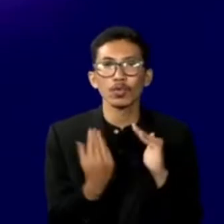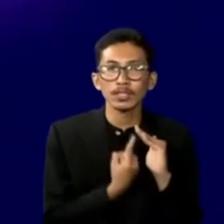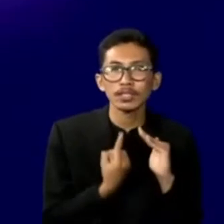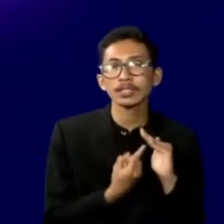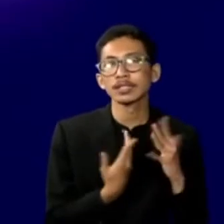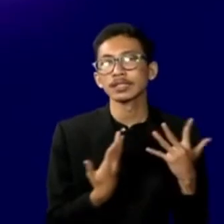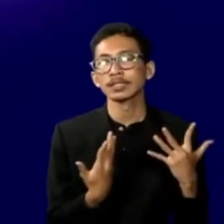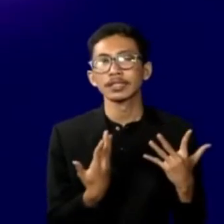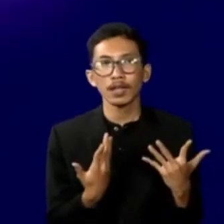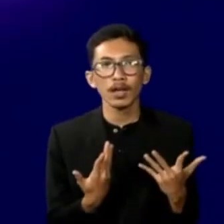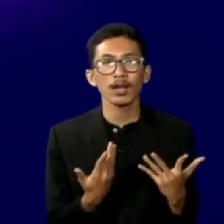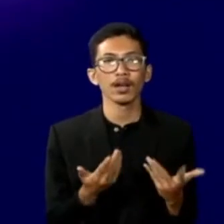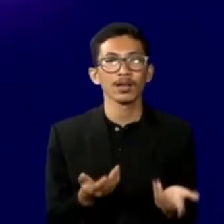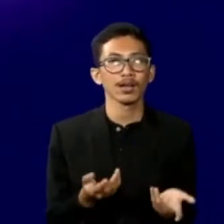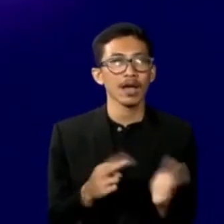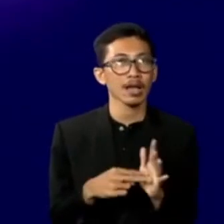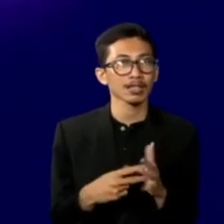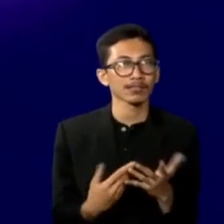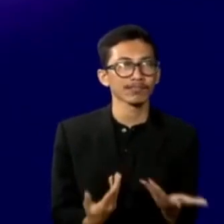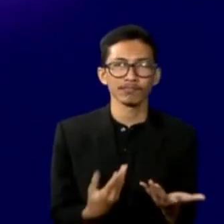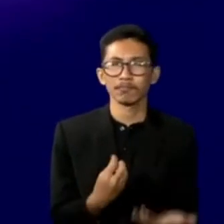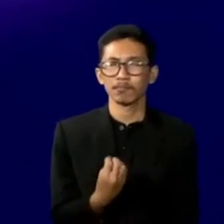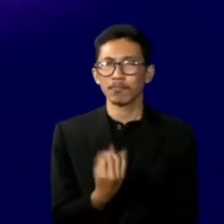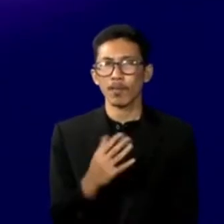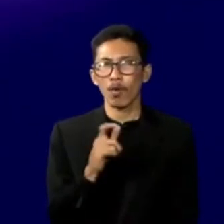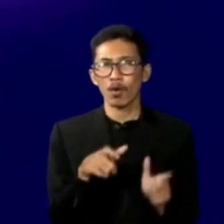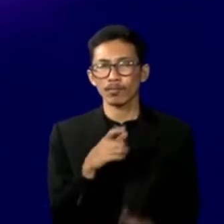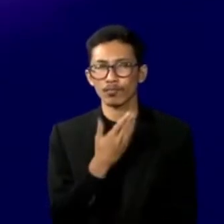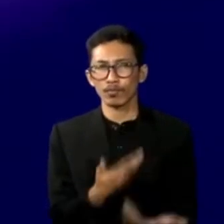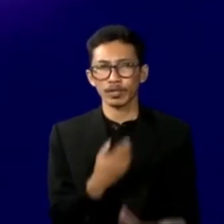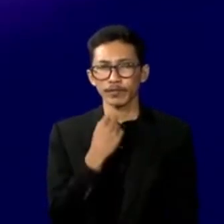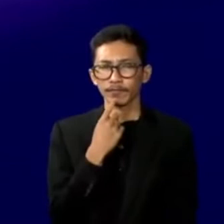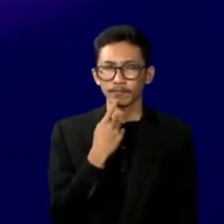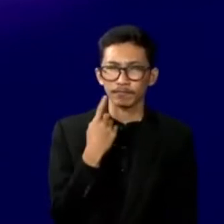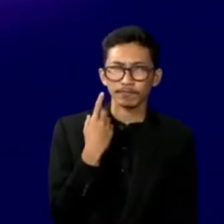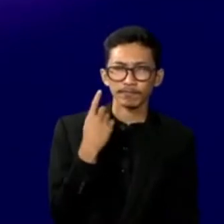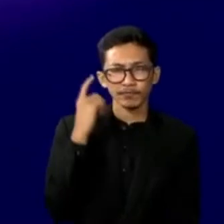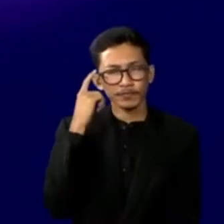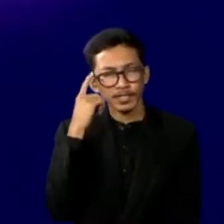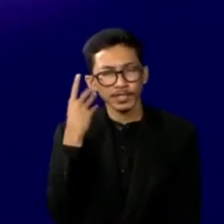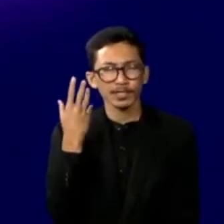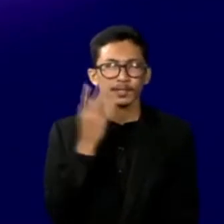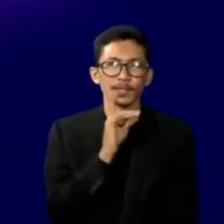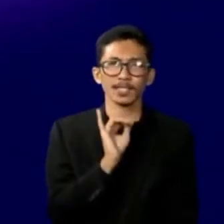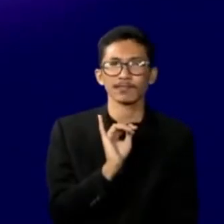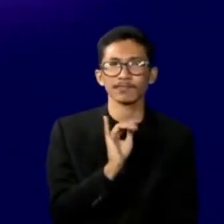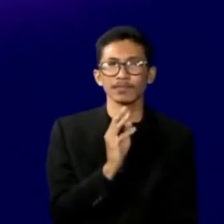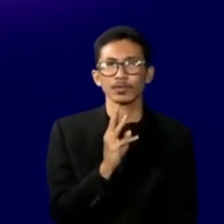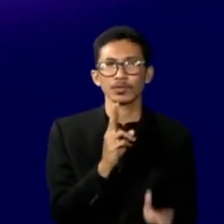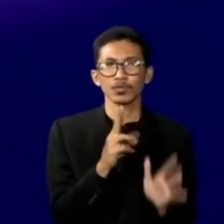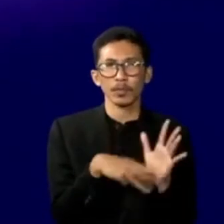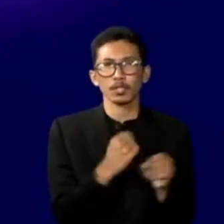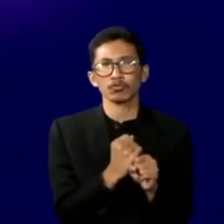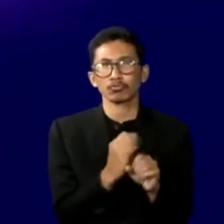mandirinya selesai untuk beberapa orang mungkin untuk kita untuk bagi pada korban saya Mungkin ia dua